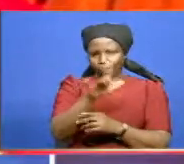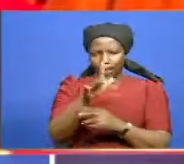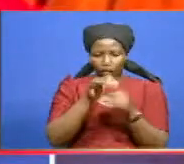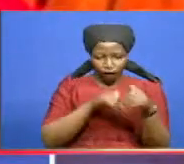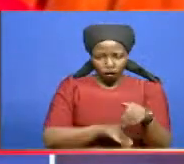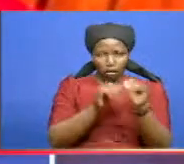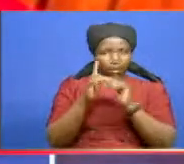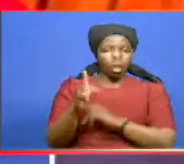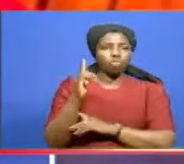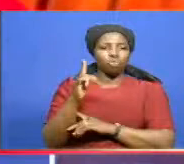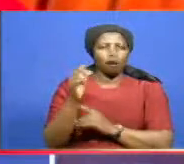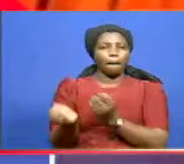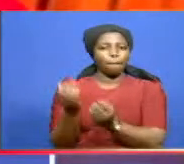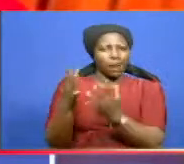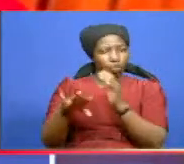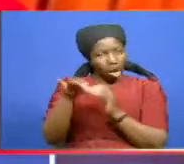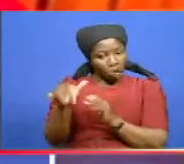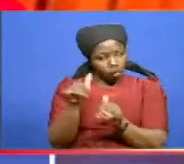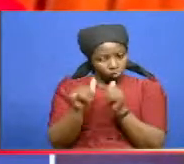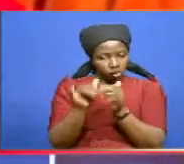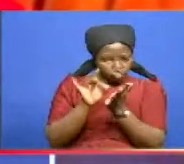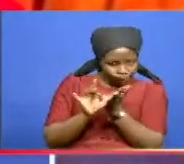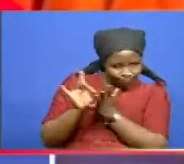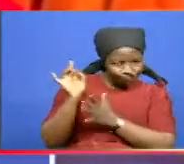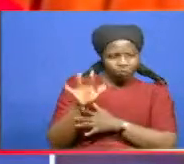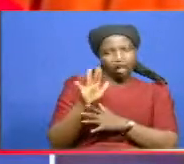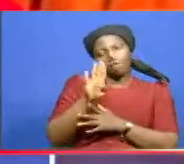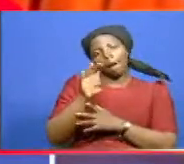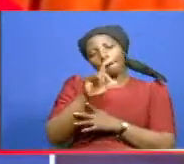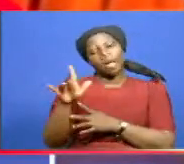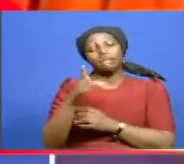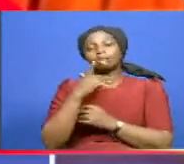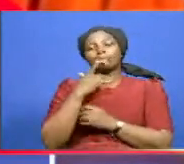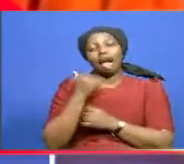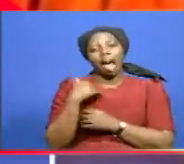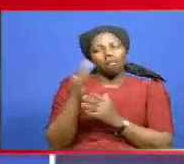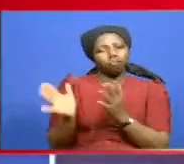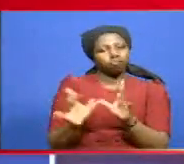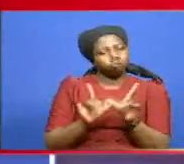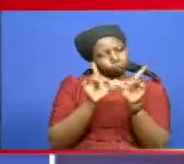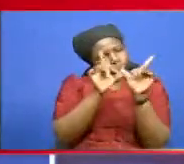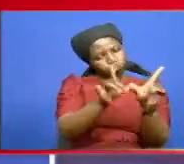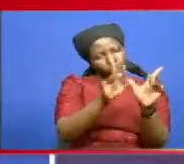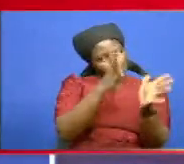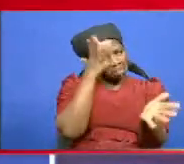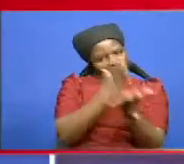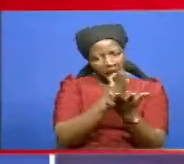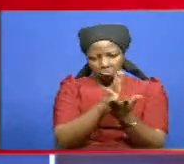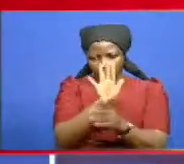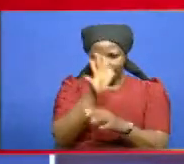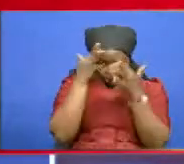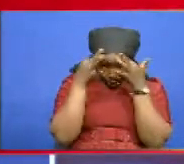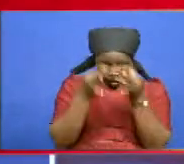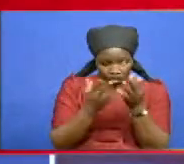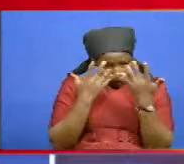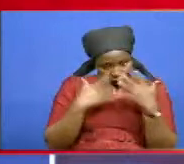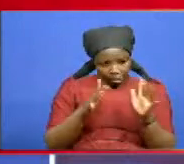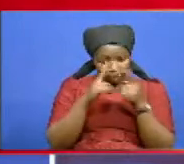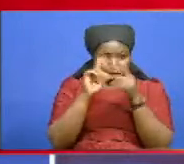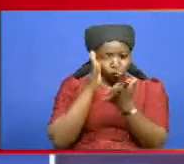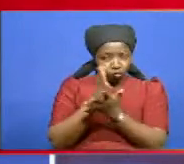Bunge la kaunti ya Baringo ambalo liliangusha mswada huo liliwasilisha cheti cha kuthibitisha hatua hiyo,